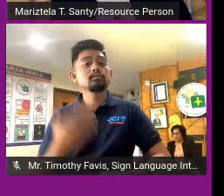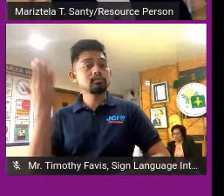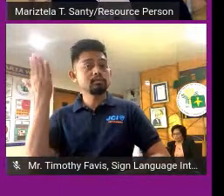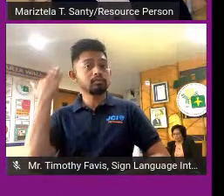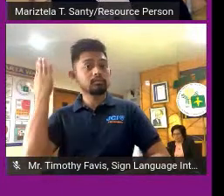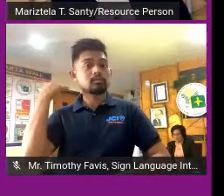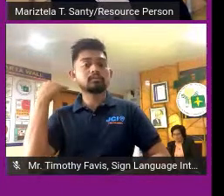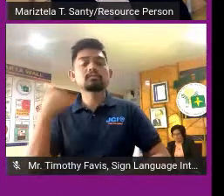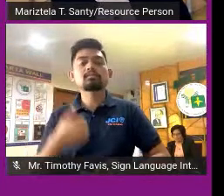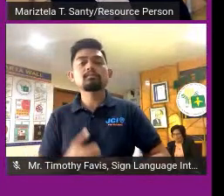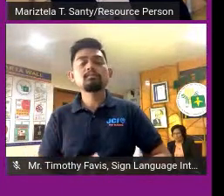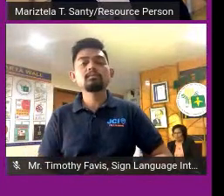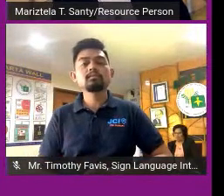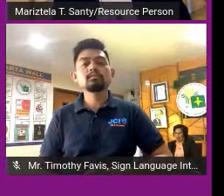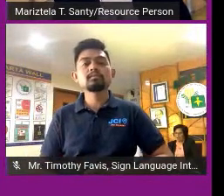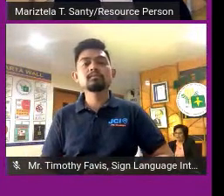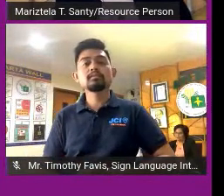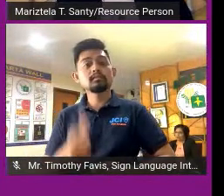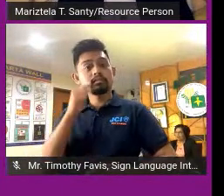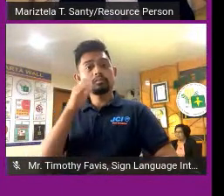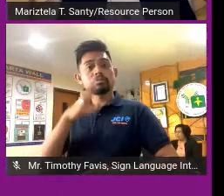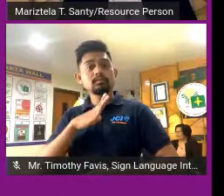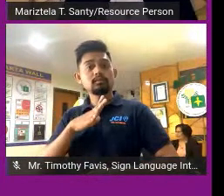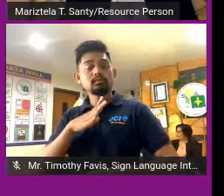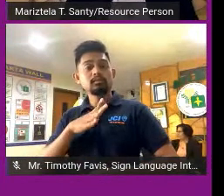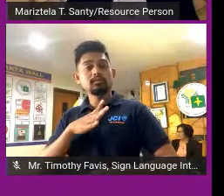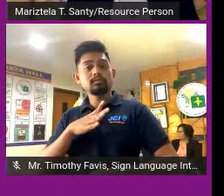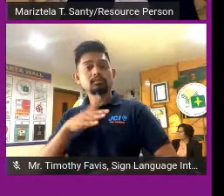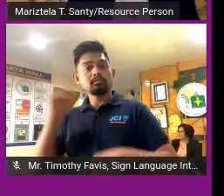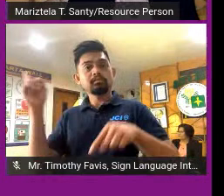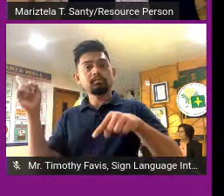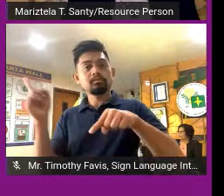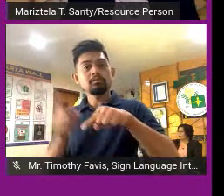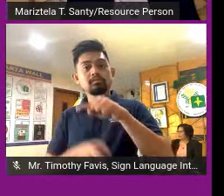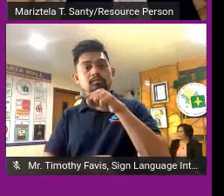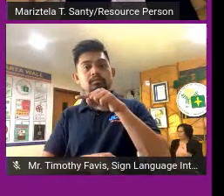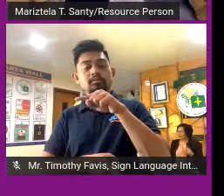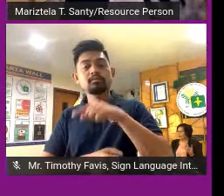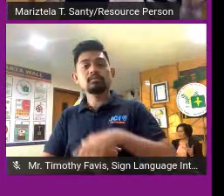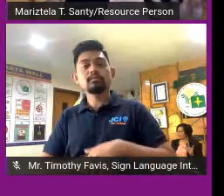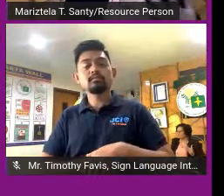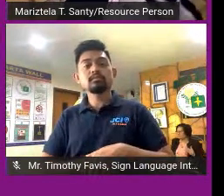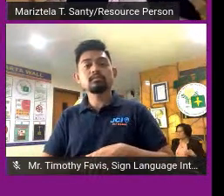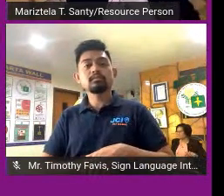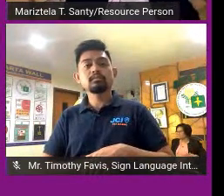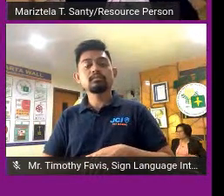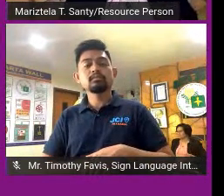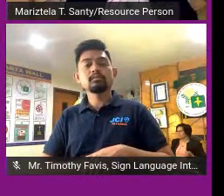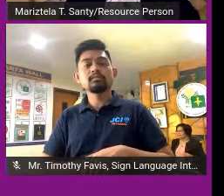noon, ang mga babae hindi pwedeng mag ano ng ibang